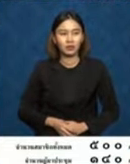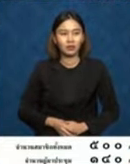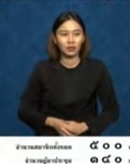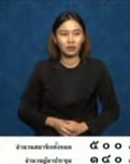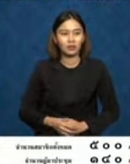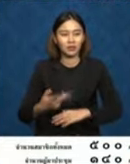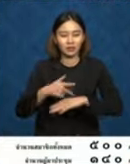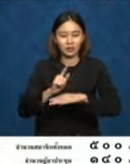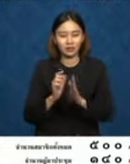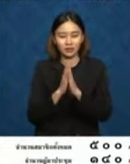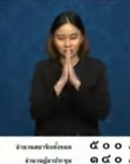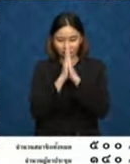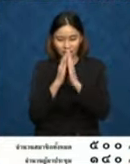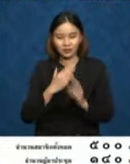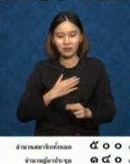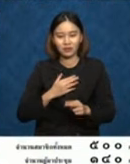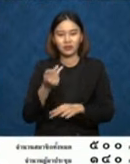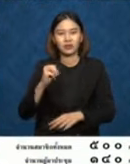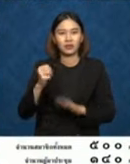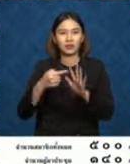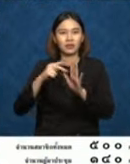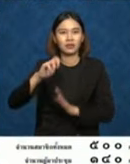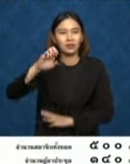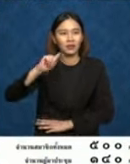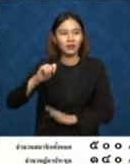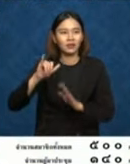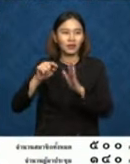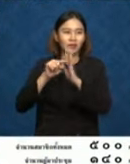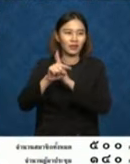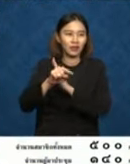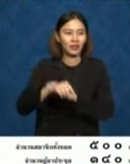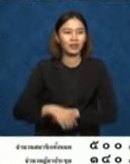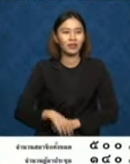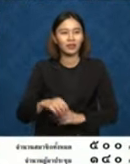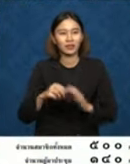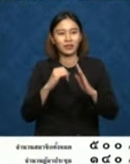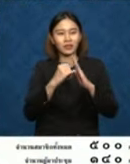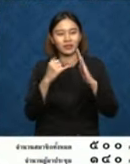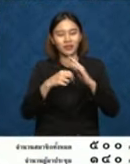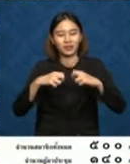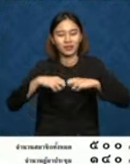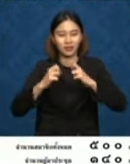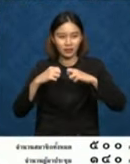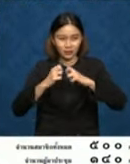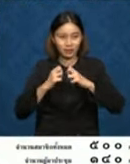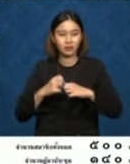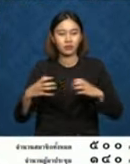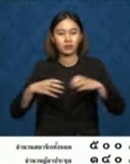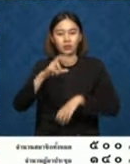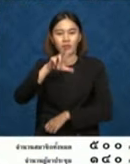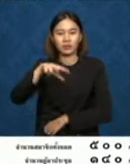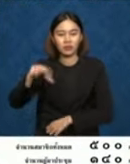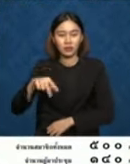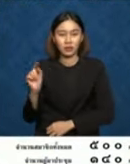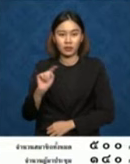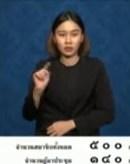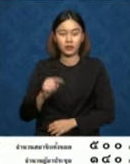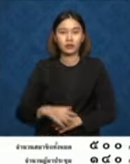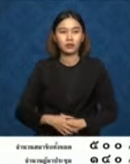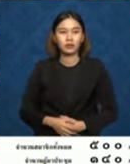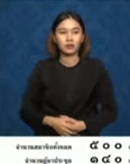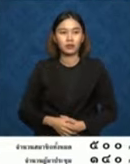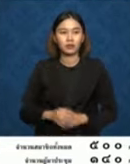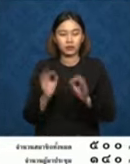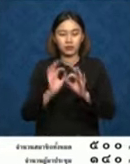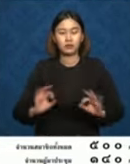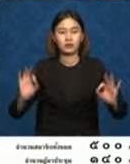ท่านประธานที่เคารพครับผมดูมานิษฐ์สังพุ่มครับสมาชิกสภาผู้แทนราษฎรจากจังหวัดสุรินทร์พรรคเพื่อไทยจริงๆแล้วเนี่ยผมจ